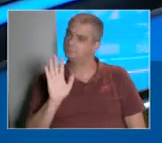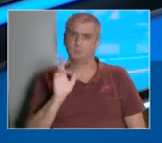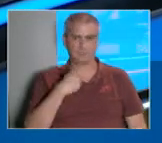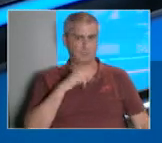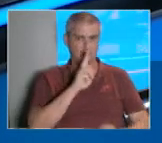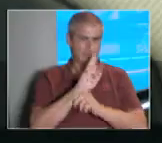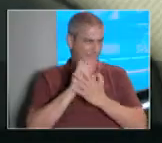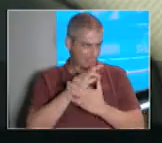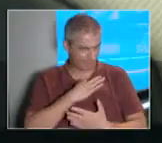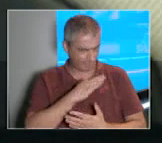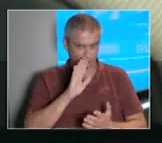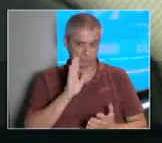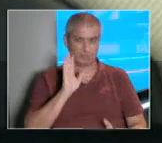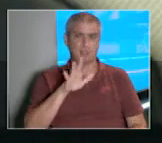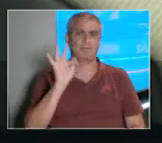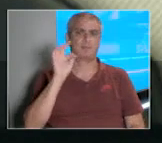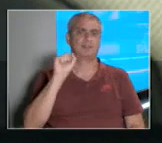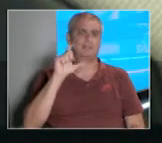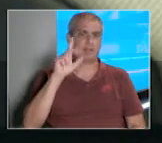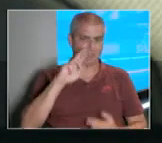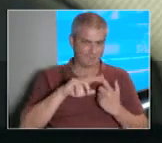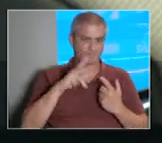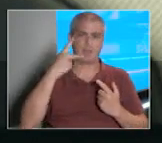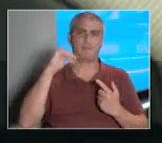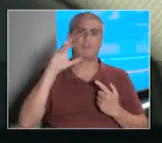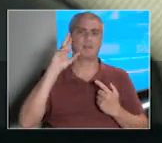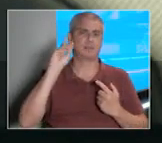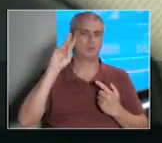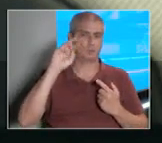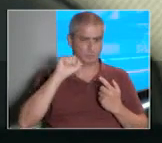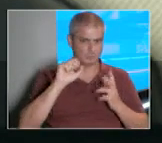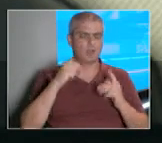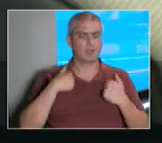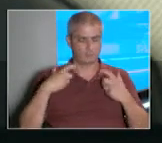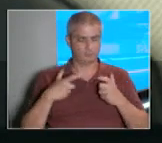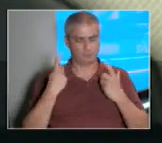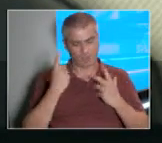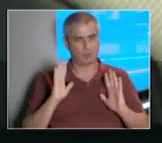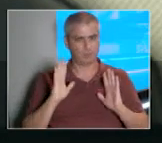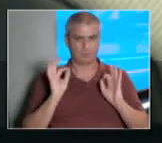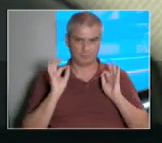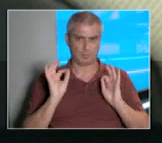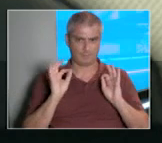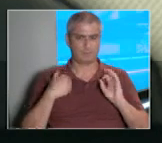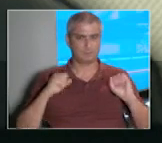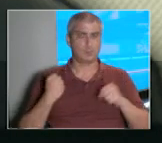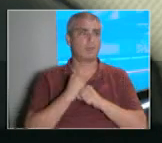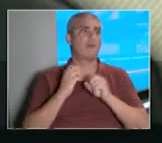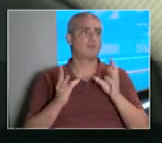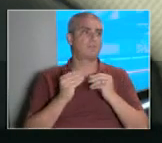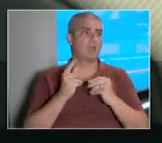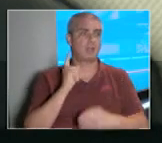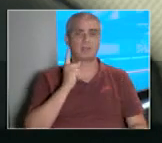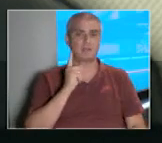להגן על חברים שלי, גם טסלר הגיע וגם פינדרוס הגיע. בכל אופן, אנחנו בשיאה אחת, ובאמת חברים משתדלים לעבוד ביחד.